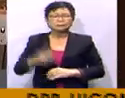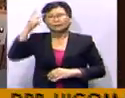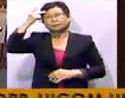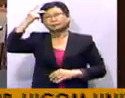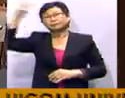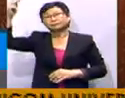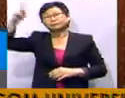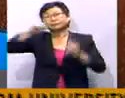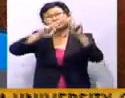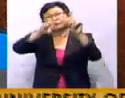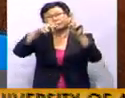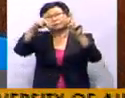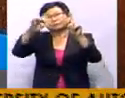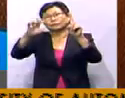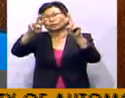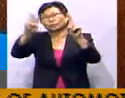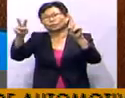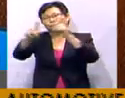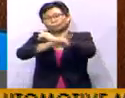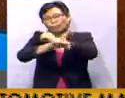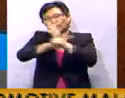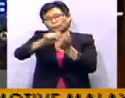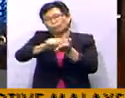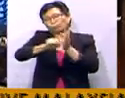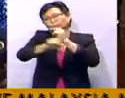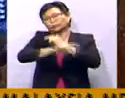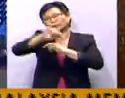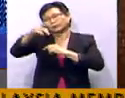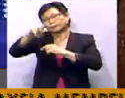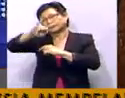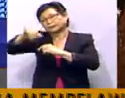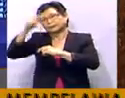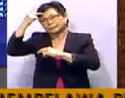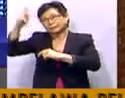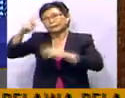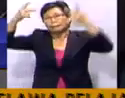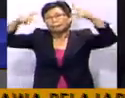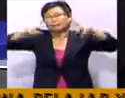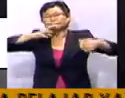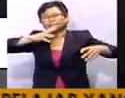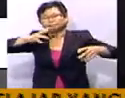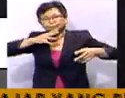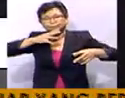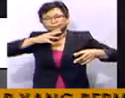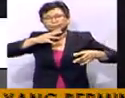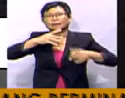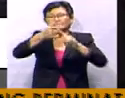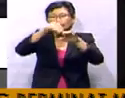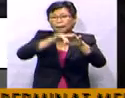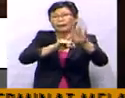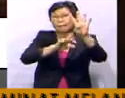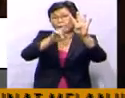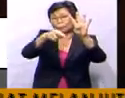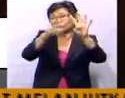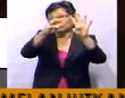Di Kelantan, 1,122 saman dikeluarkan JPJ Negeri. Jelas pengarahnya Mahasan Mustafa, daripada